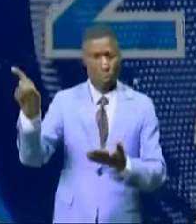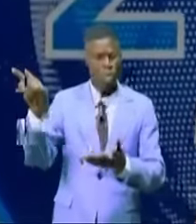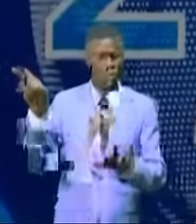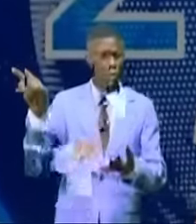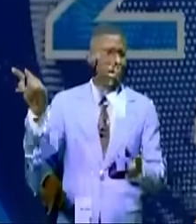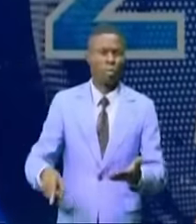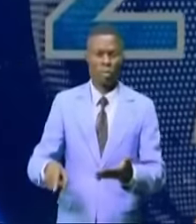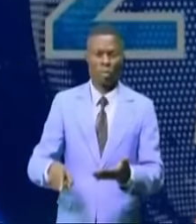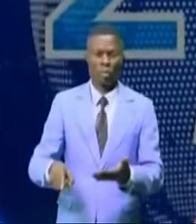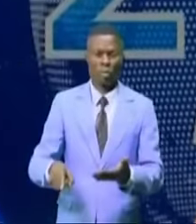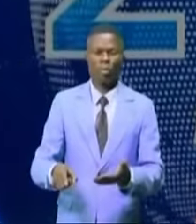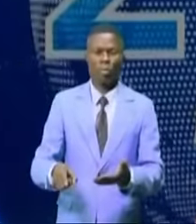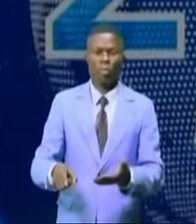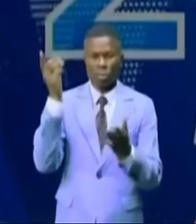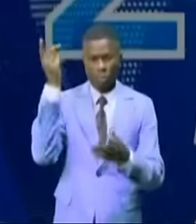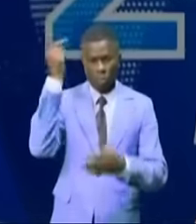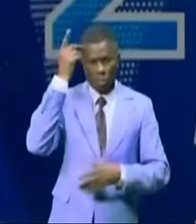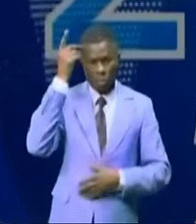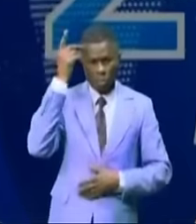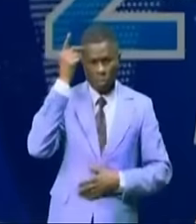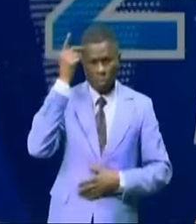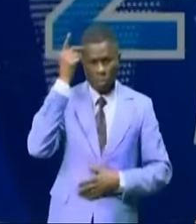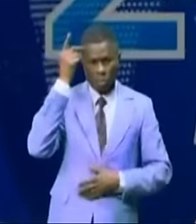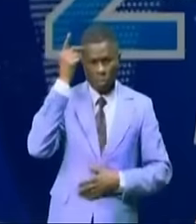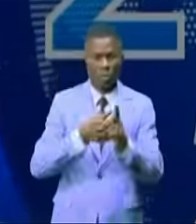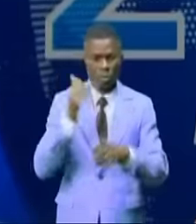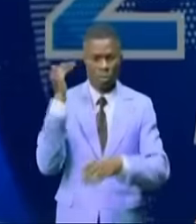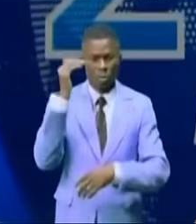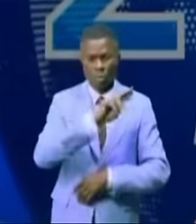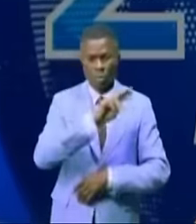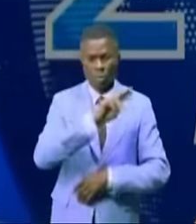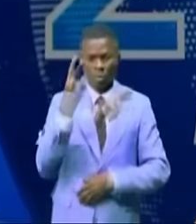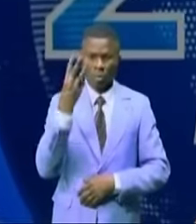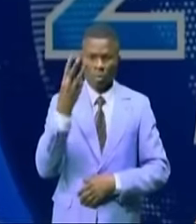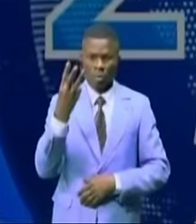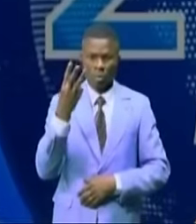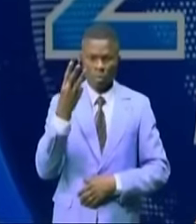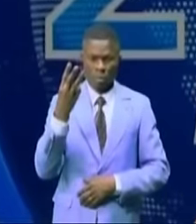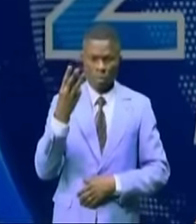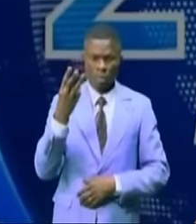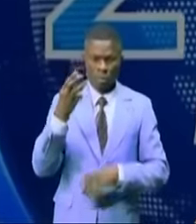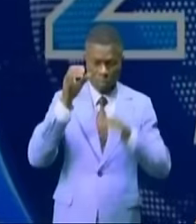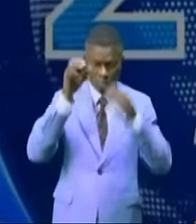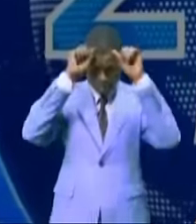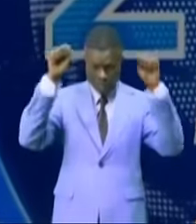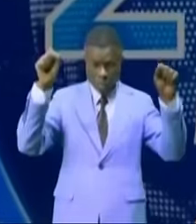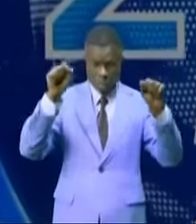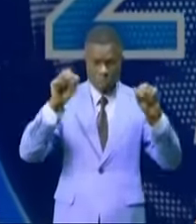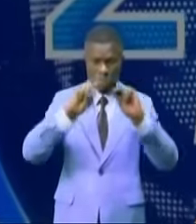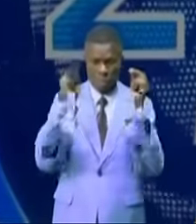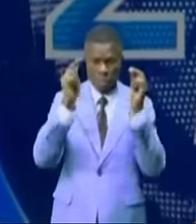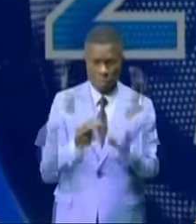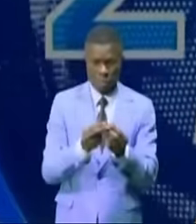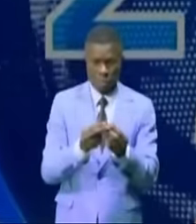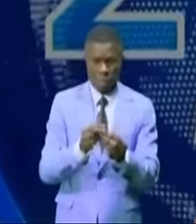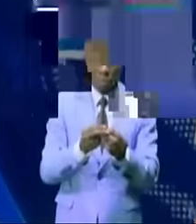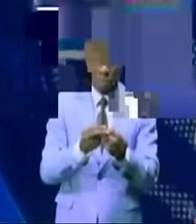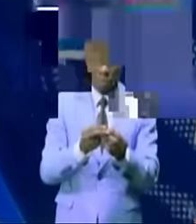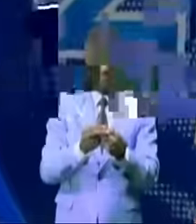de l'ancienne loi seront caduques. Fait le 4 décembre 2020, Christian Katende, président du collège de